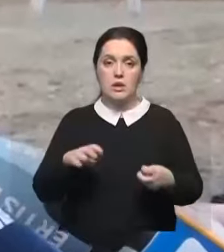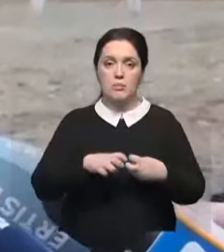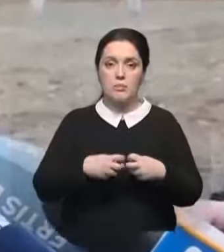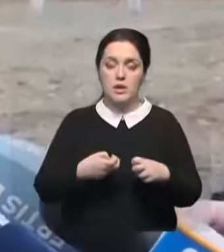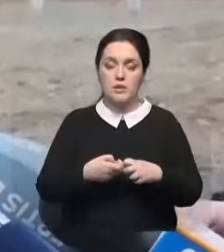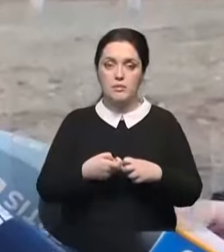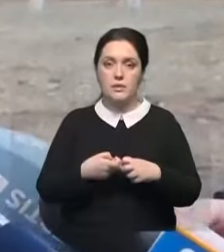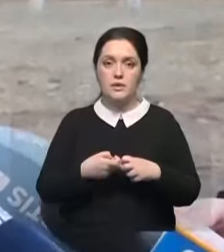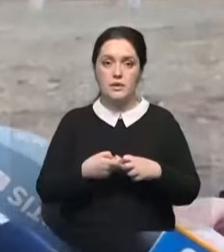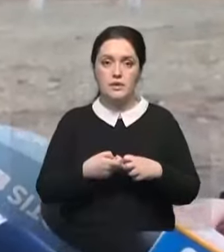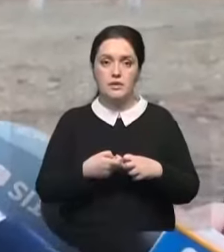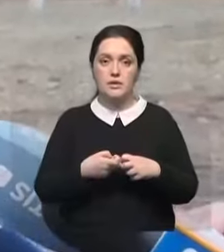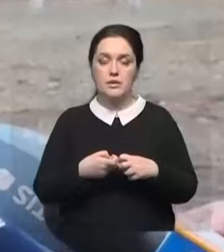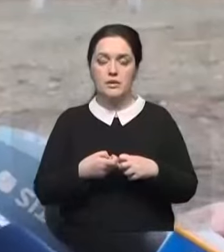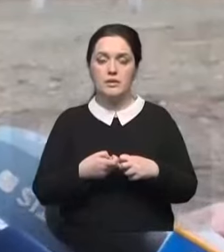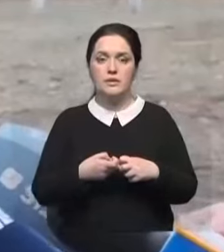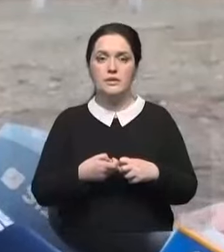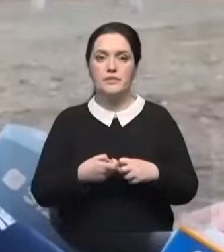мы видим в